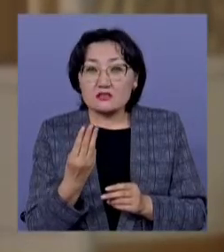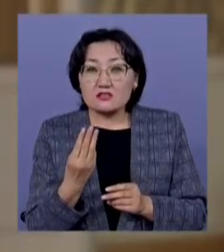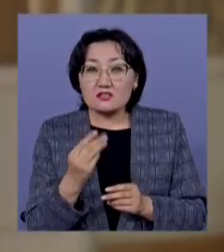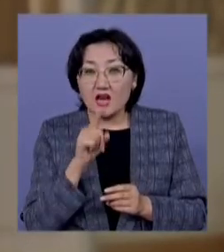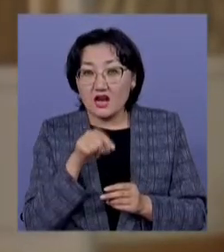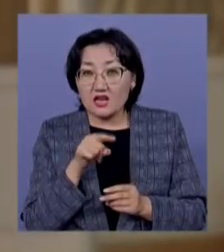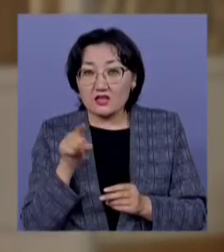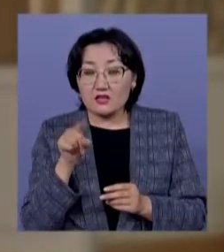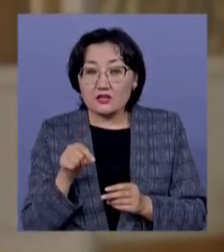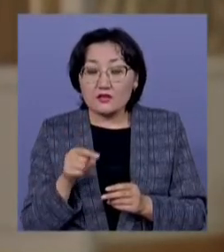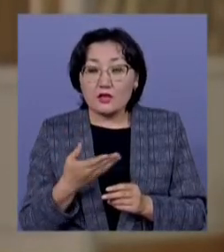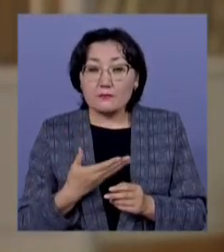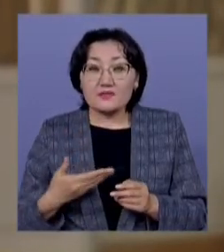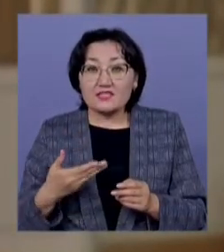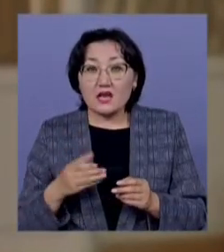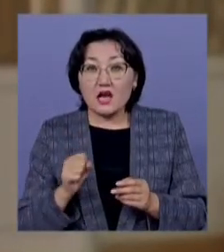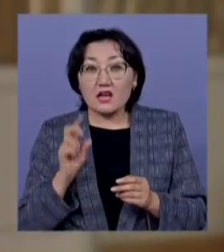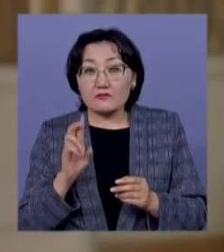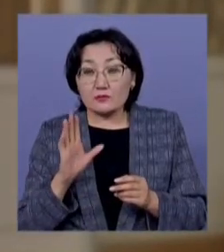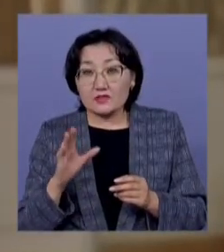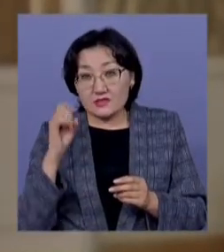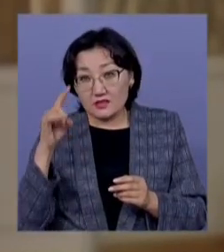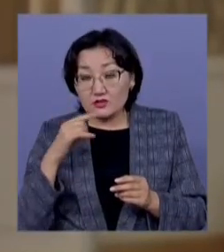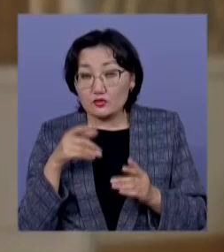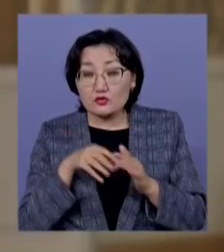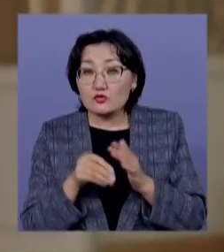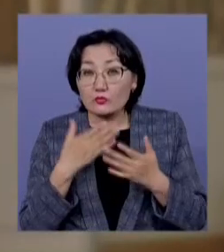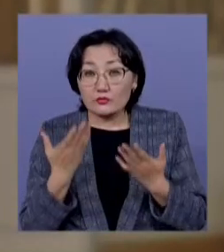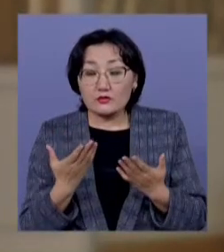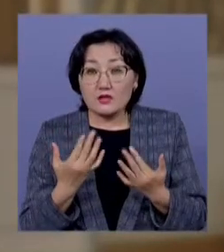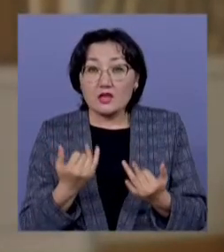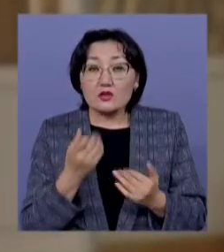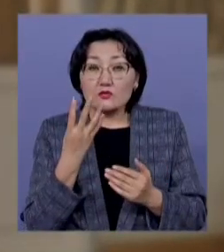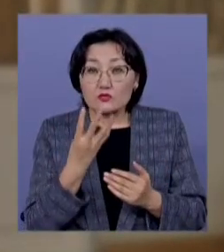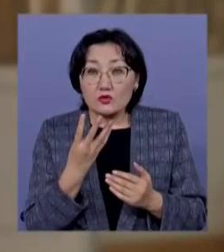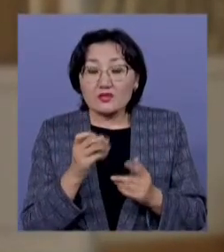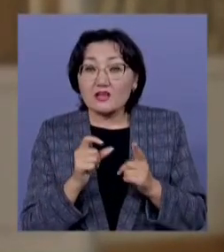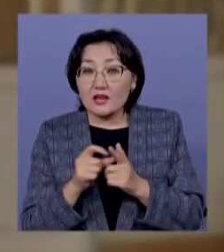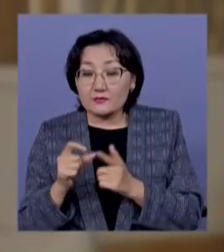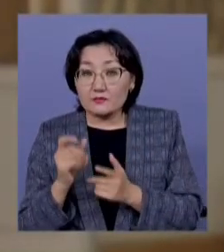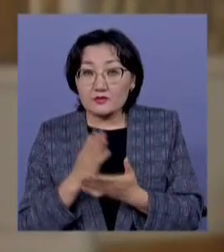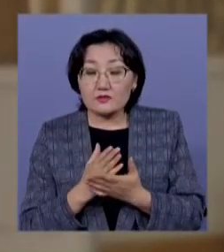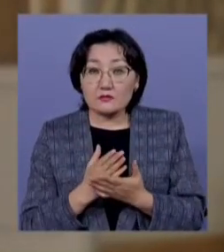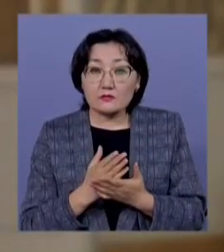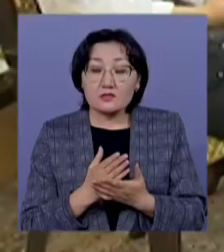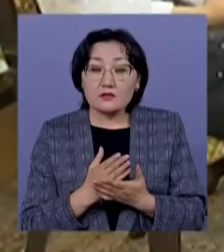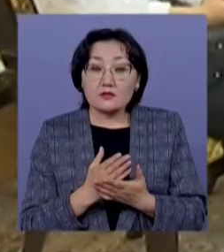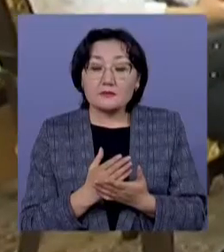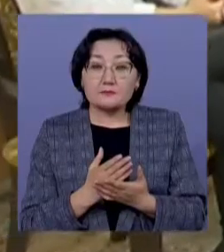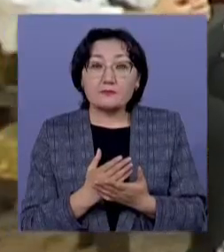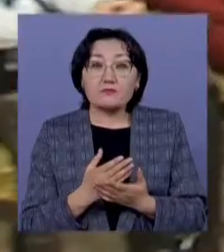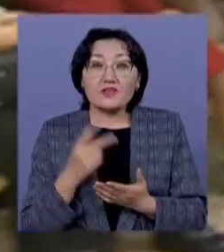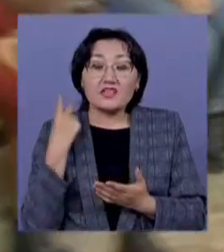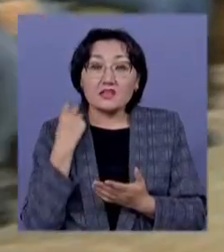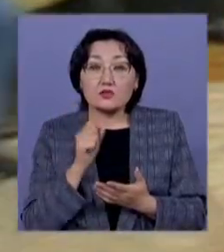енді о да бізге кірмеді. Дыбыс қой, кірметін ба. Осы 4 таңба ішінде жүренді. Амал жоқ кіргізіп отырмыз.